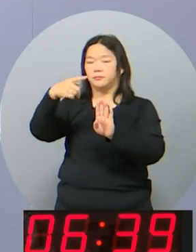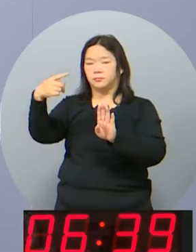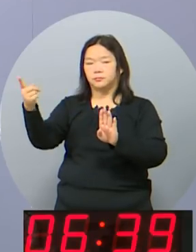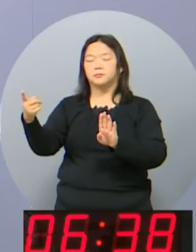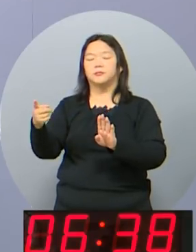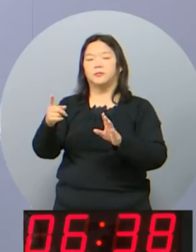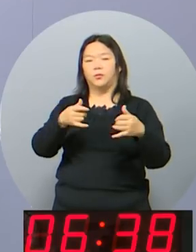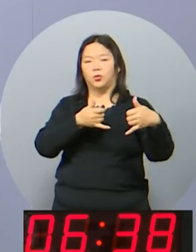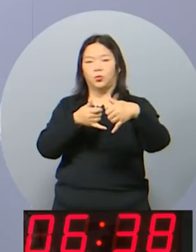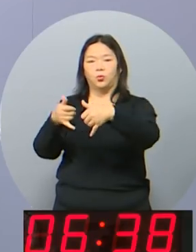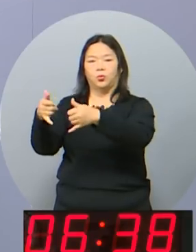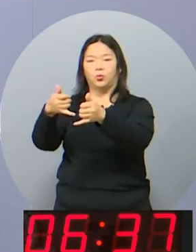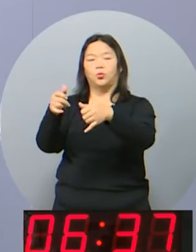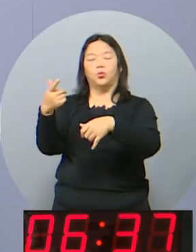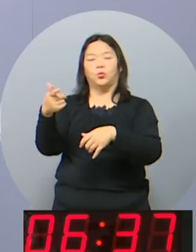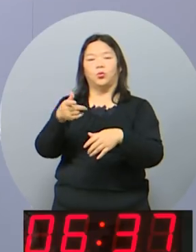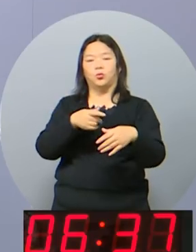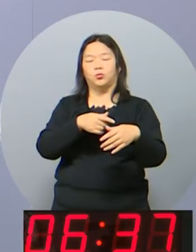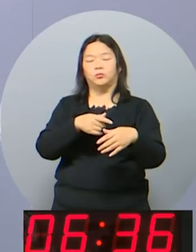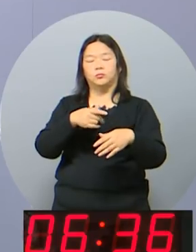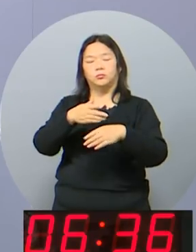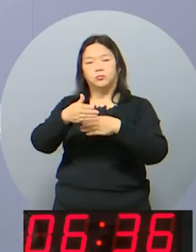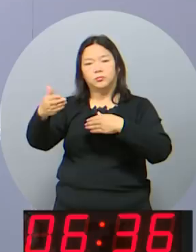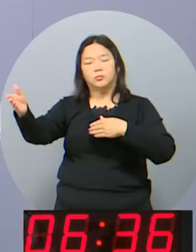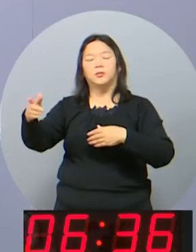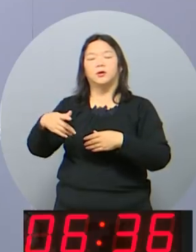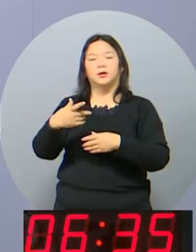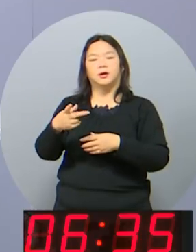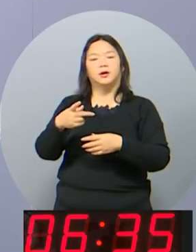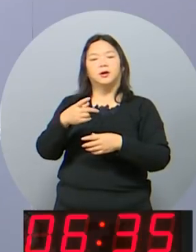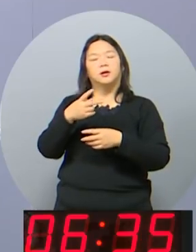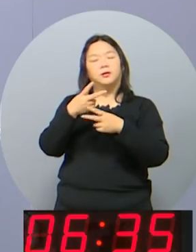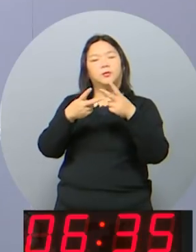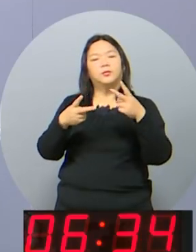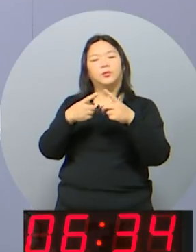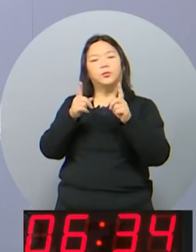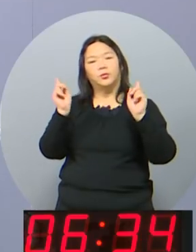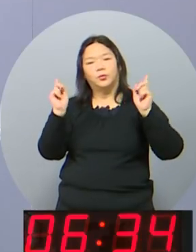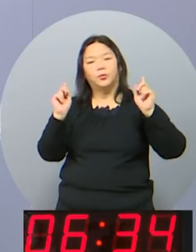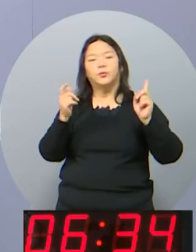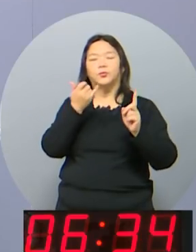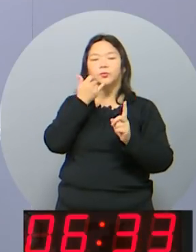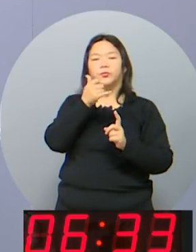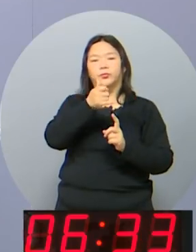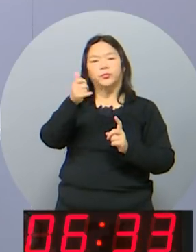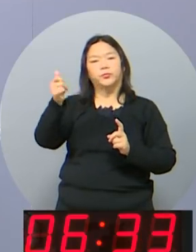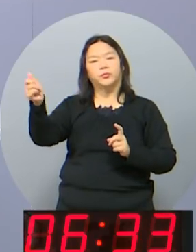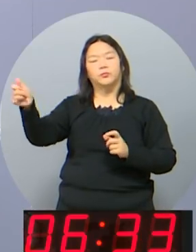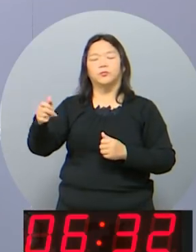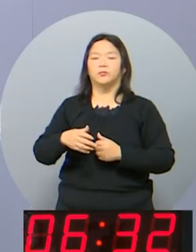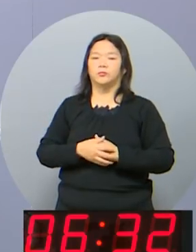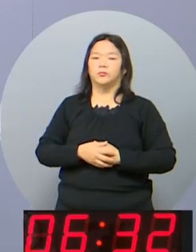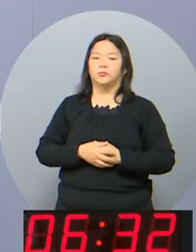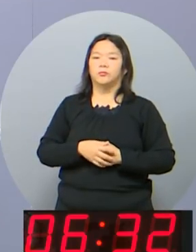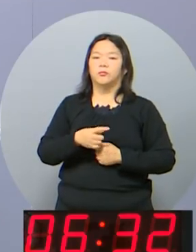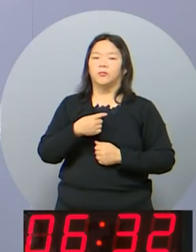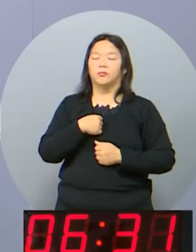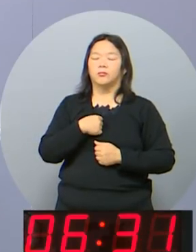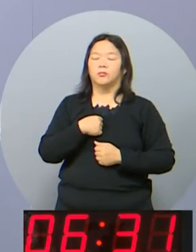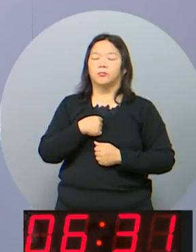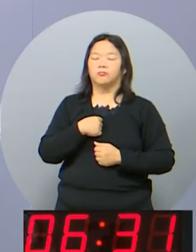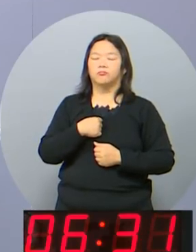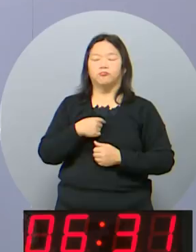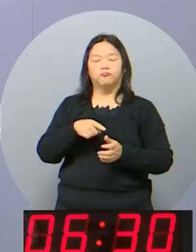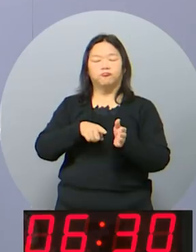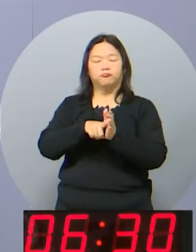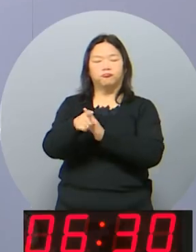好的一条路线，让游客可以留住的一条路线哦。这是我一直以来